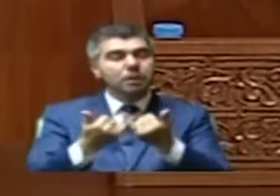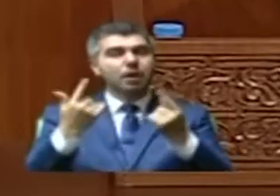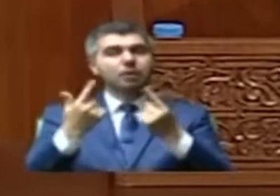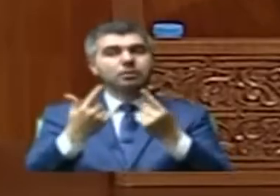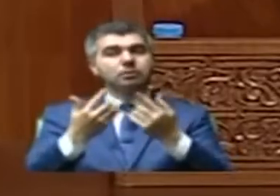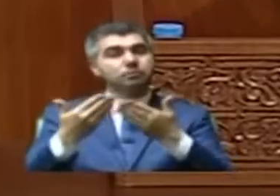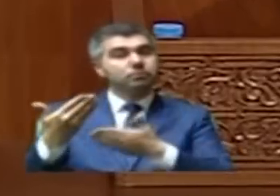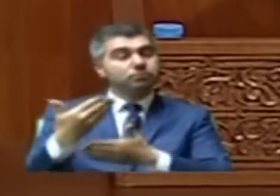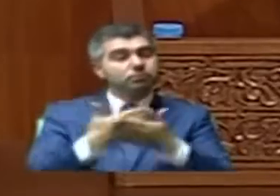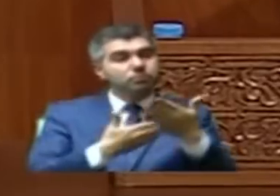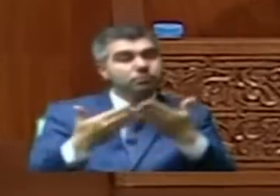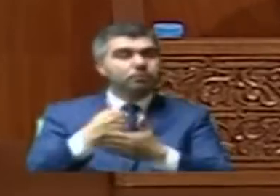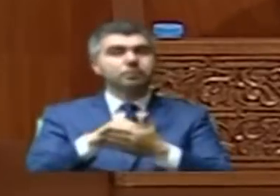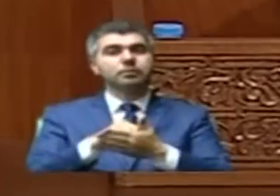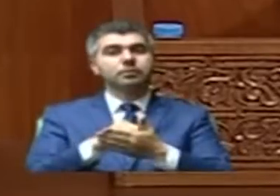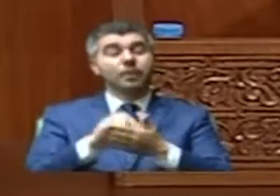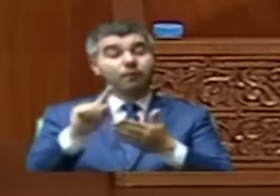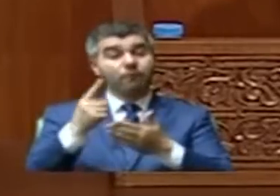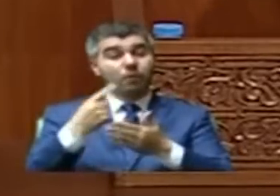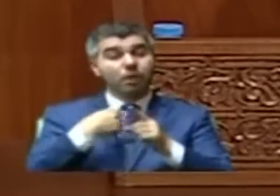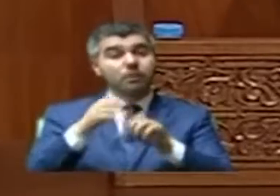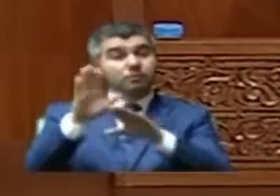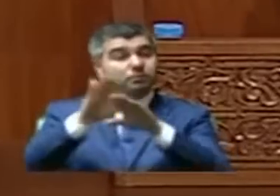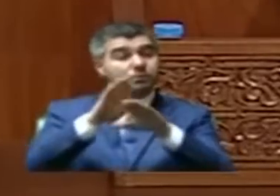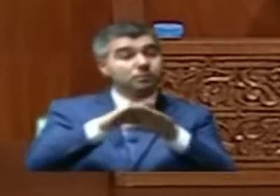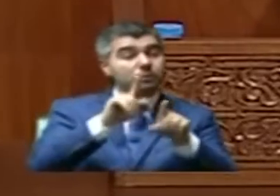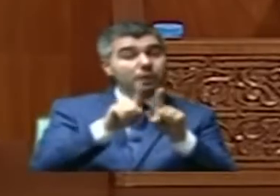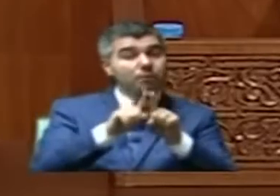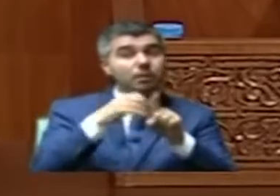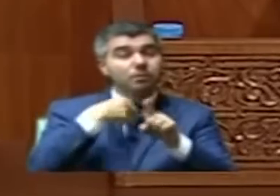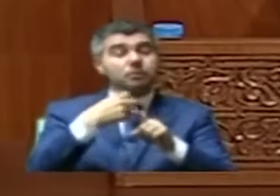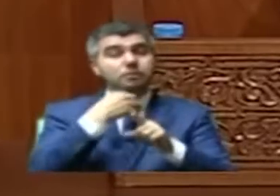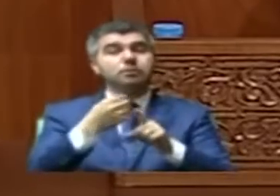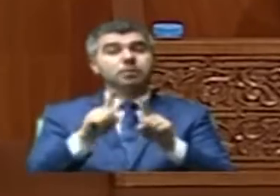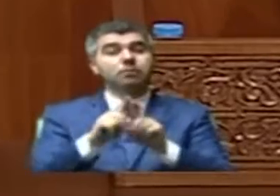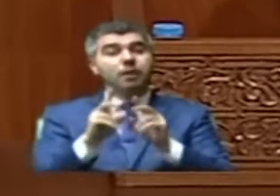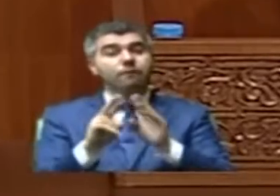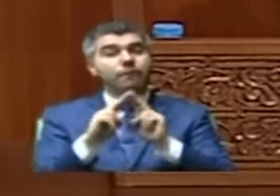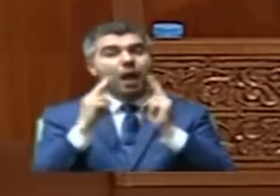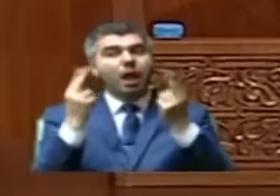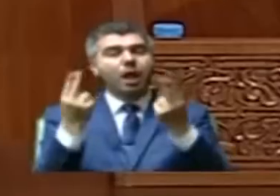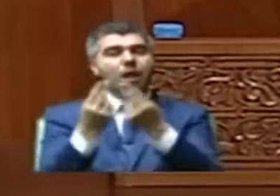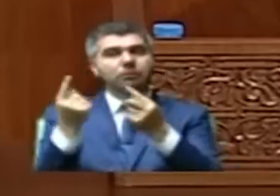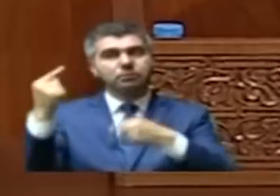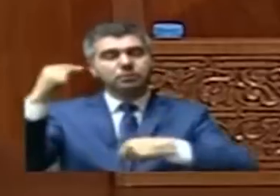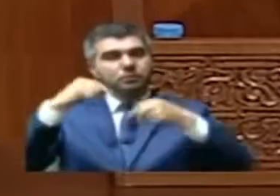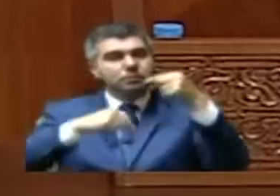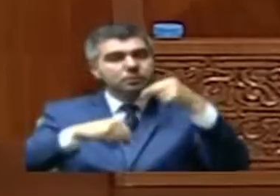الكلام. كان أولا بدعوة مستثمرين ورجال أعمال مغاربة العالم وحضروا،